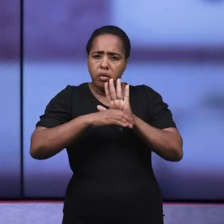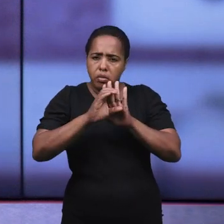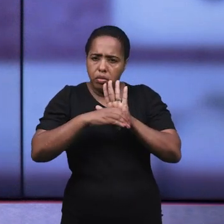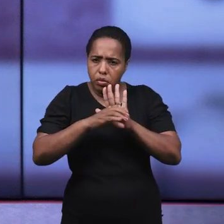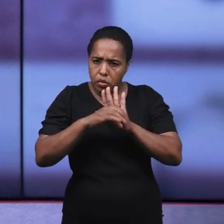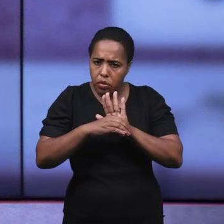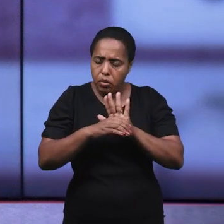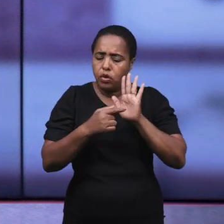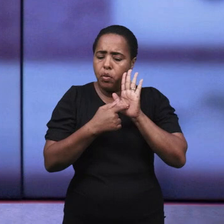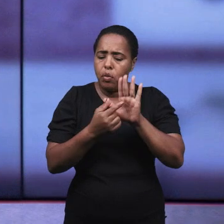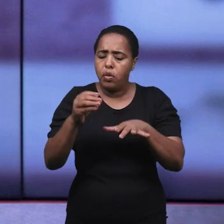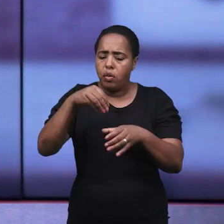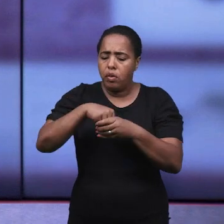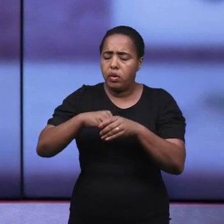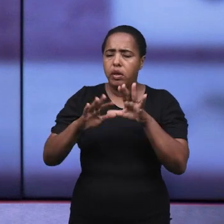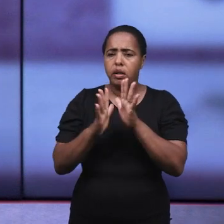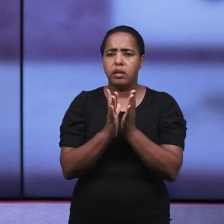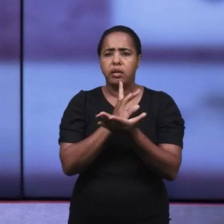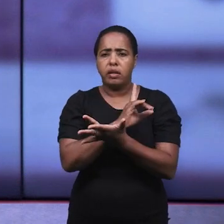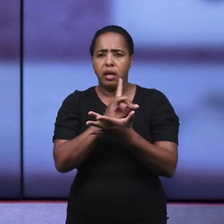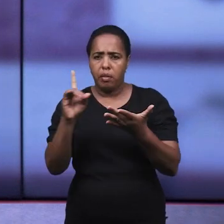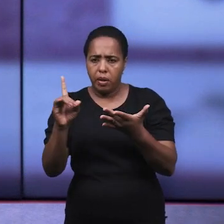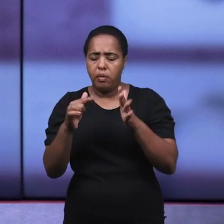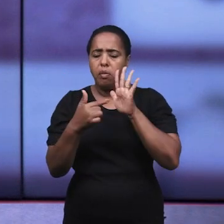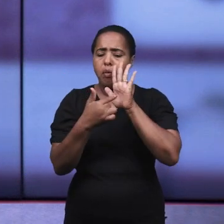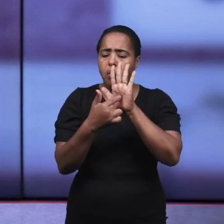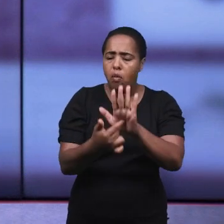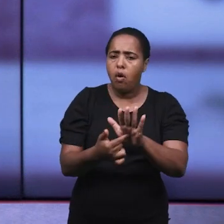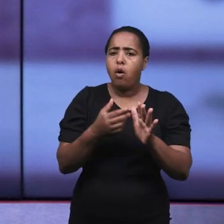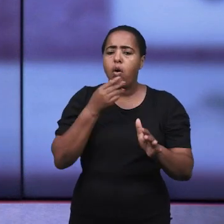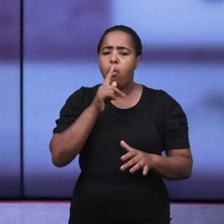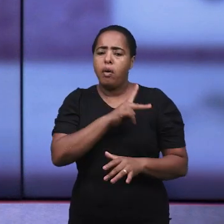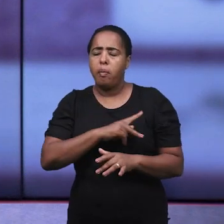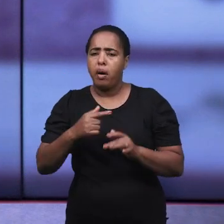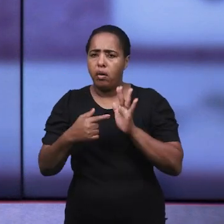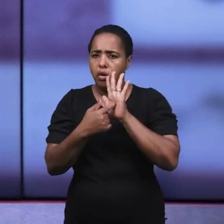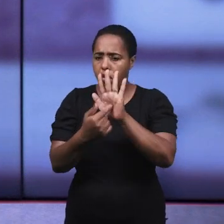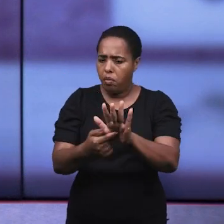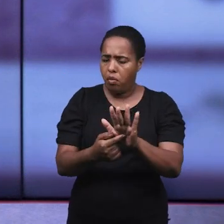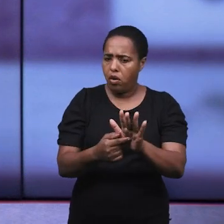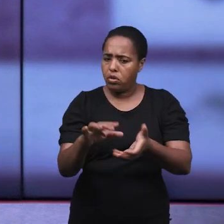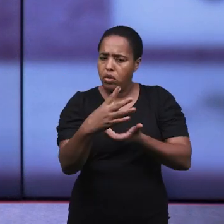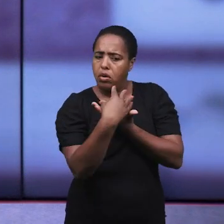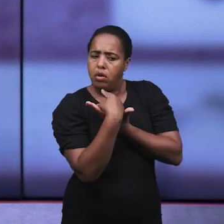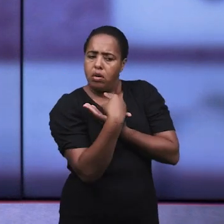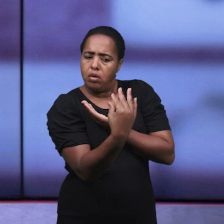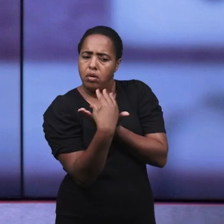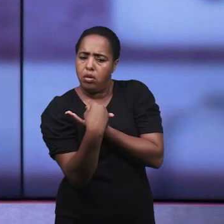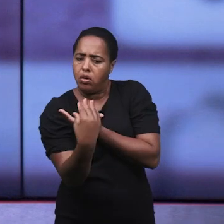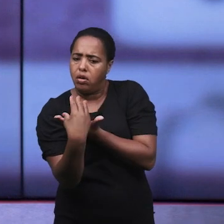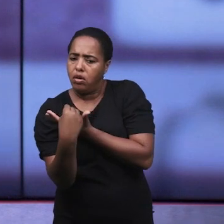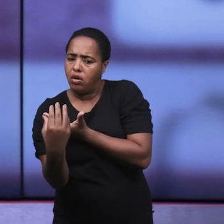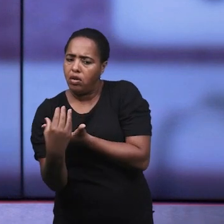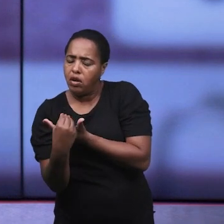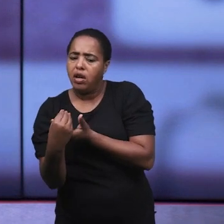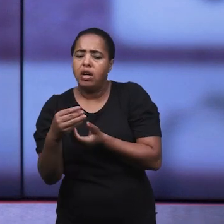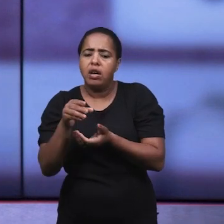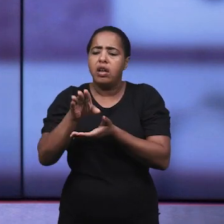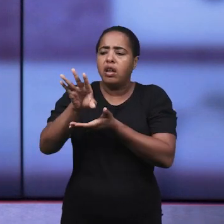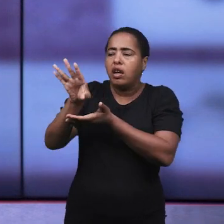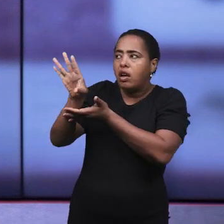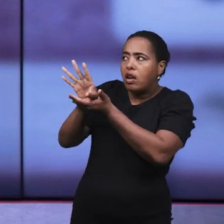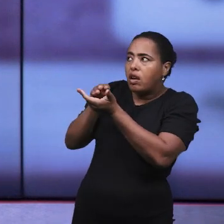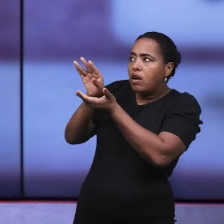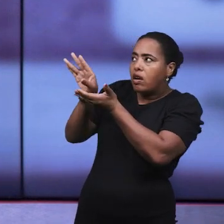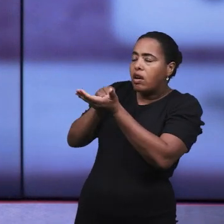ce concept, il était déjà dans la Bible, par exemple, comme Paul dit, soyez mes imitateurs comme moi